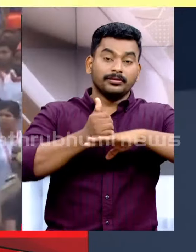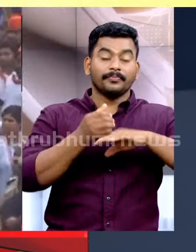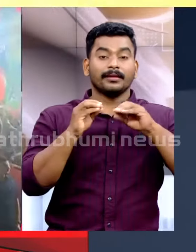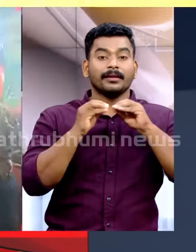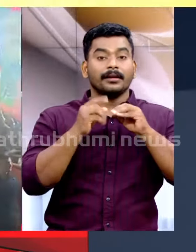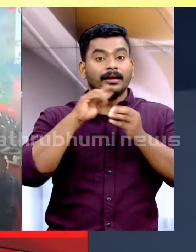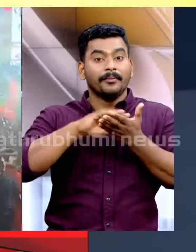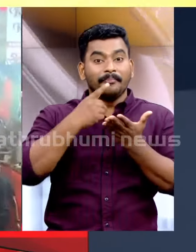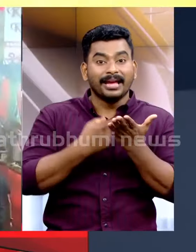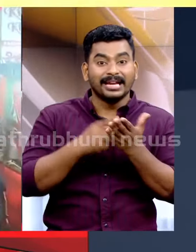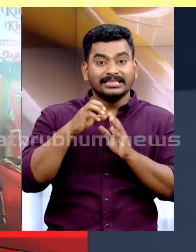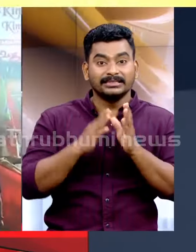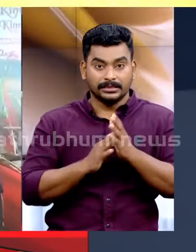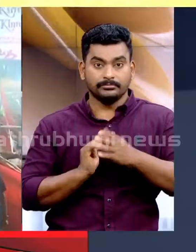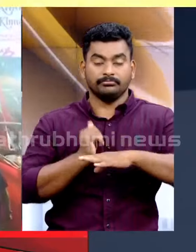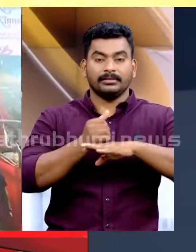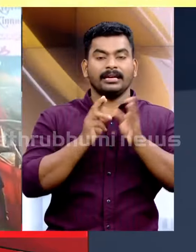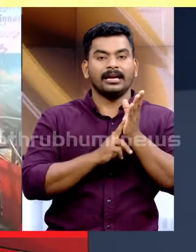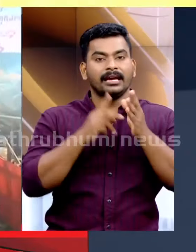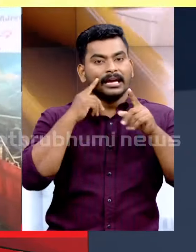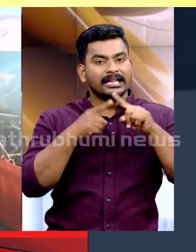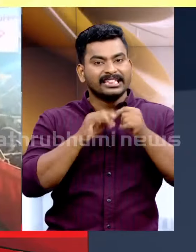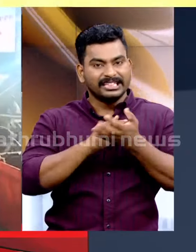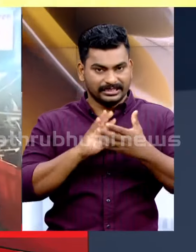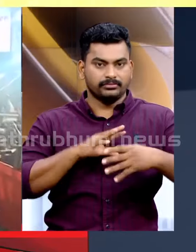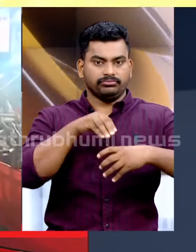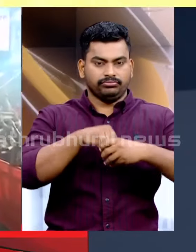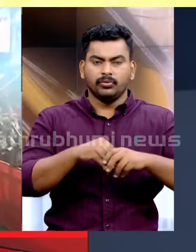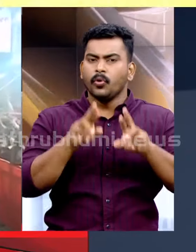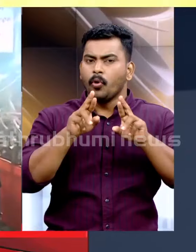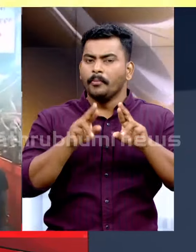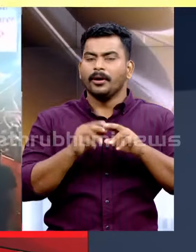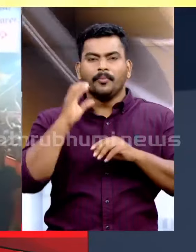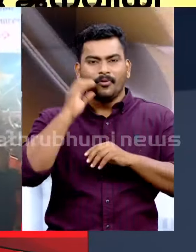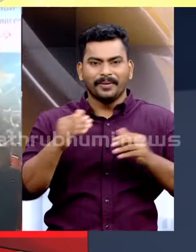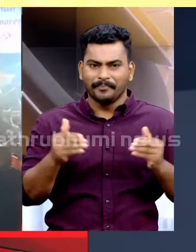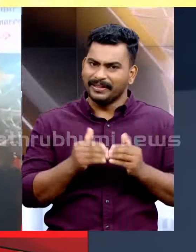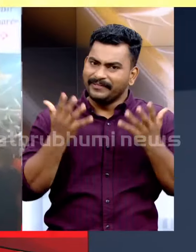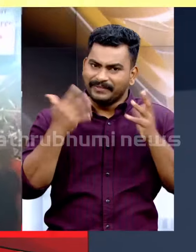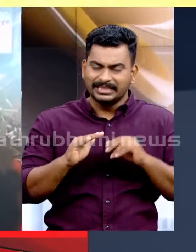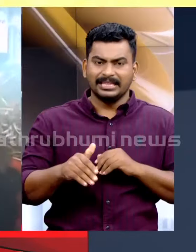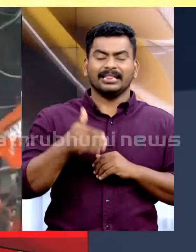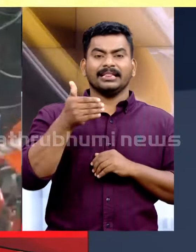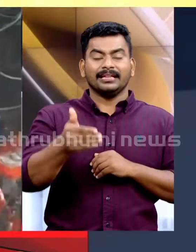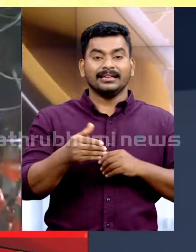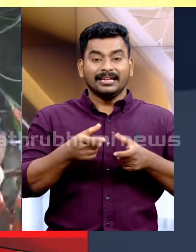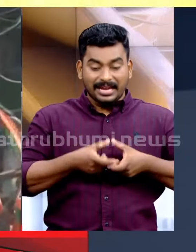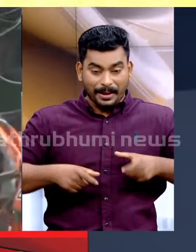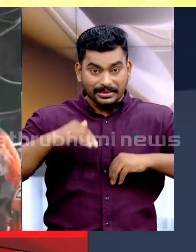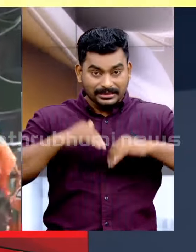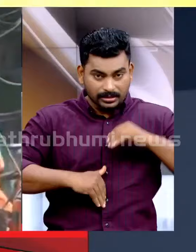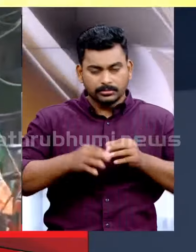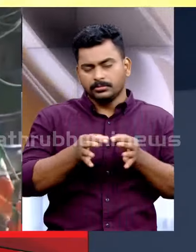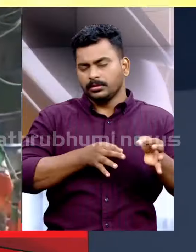നിതീഷ് കുമാറും എത്തിയേക്കും നിതീഷ് ഡൽഹിയിൽ എത്തി മോദിയെ കണ്ടു വോട്ടെണ്ണലിന്റെ ഒരുക്കങ്ങൾ തെരഞ്ഞെടുപ്പ് കമ്മീഷൻ വാർത്താ സമ്മേളനം വിളിച്ച്